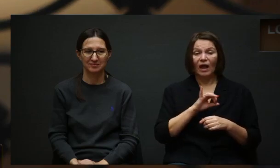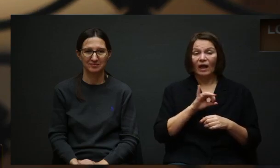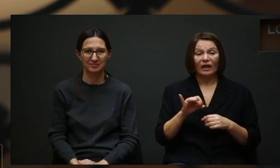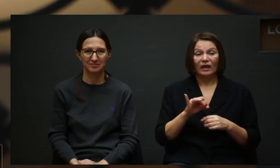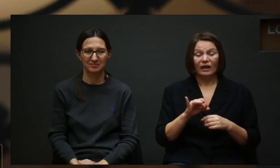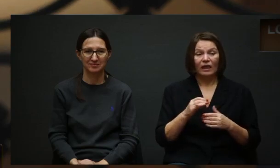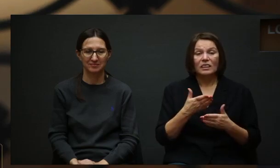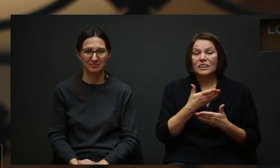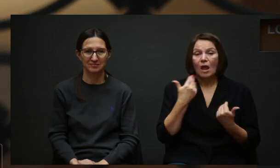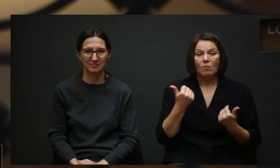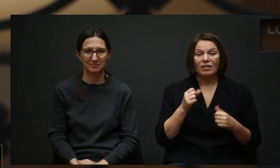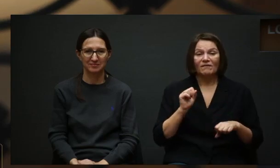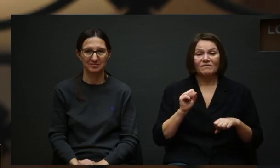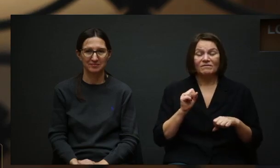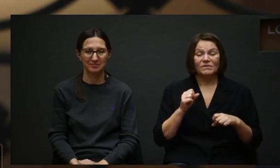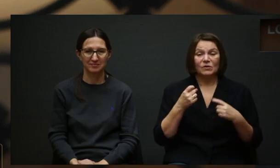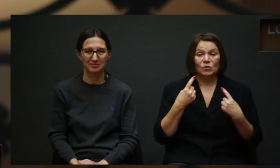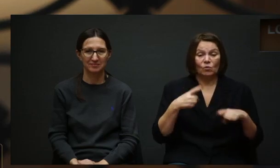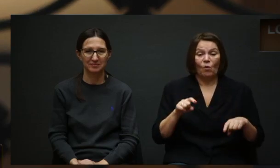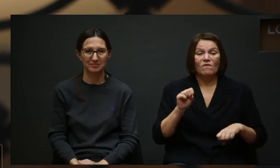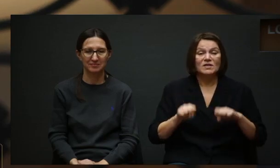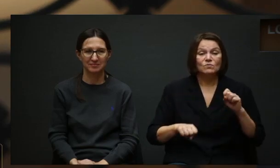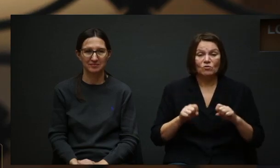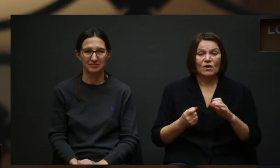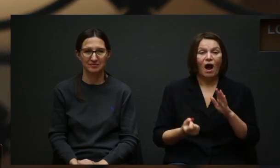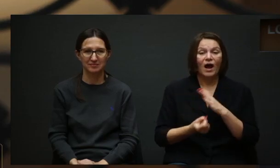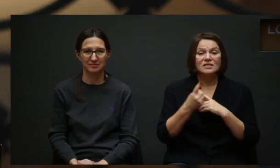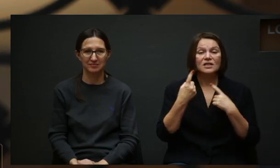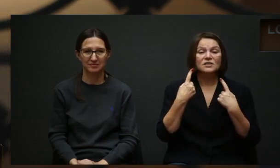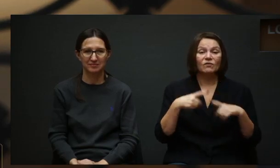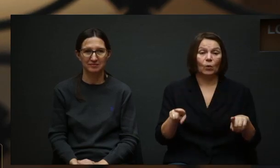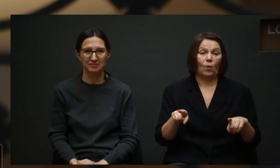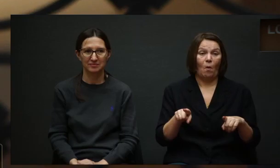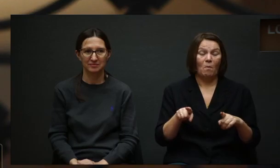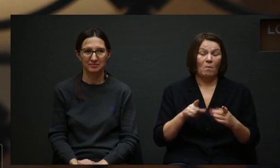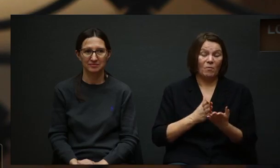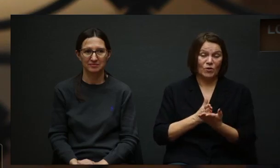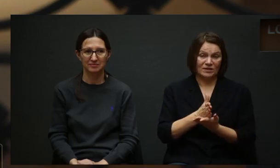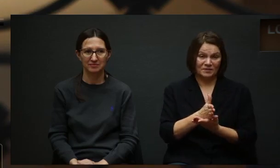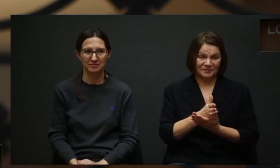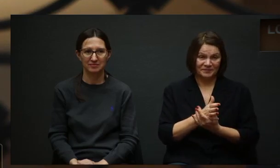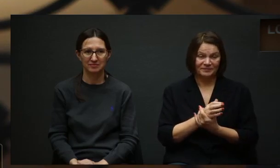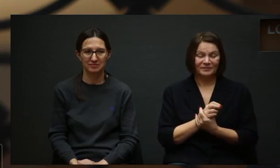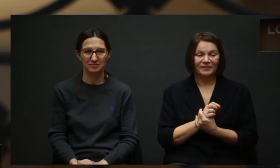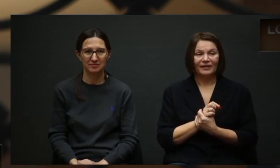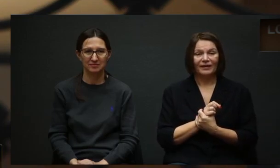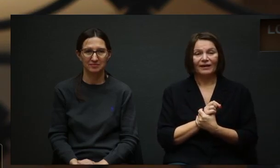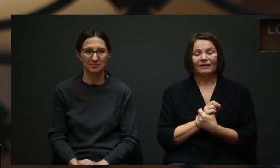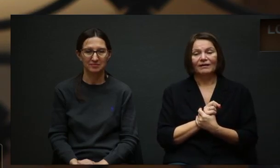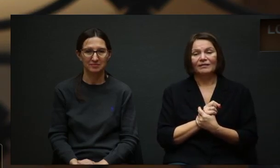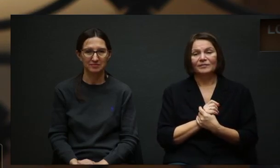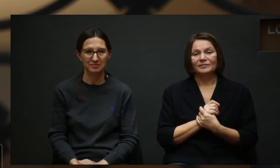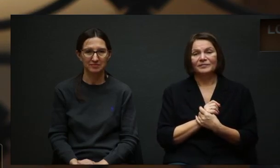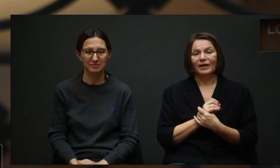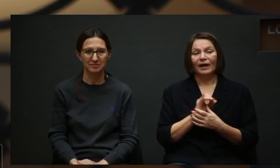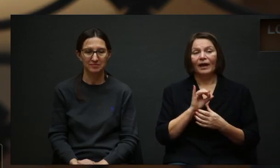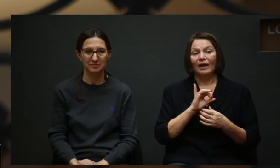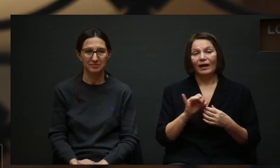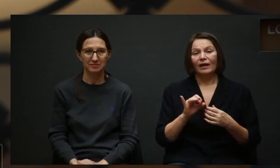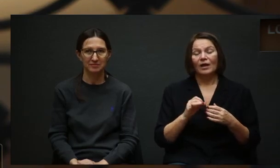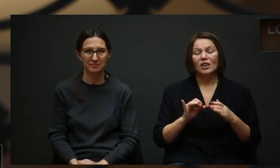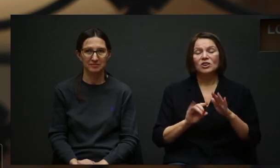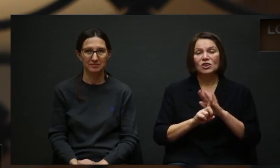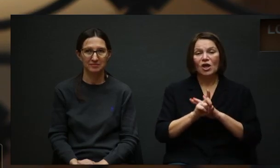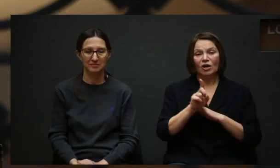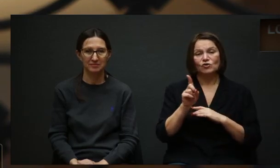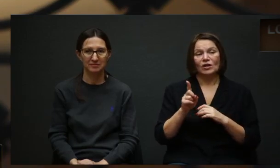у меня не было, так сказать, оказаться в другом контексте. Вот, ну, то есть начали,